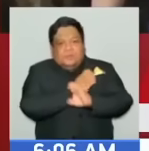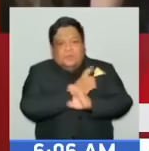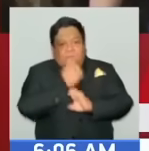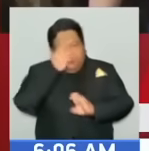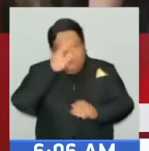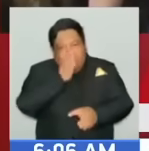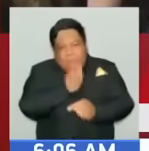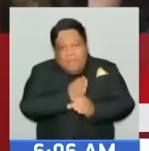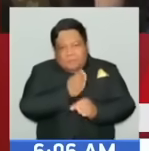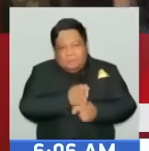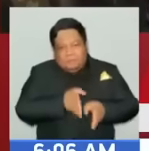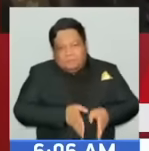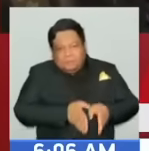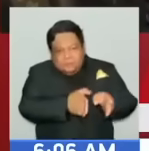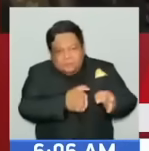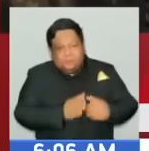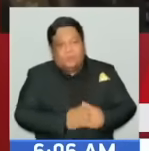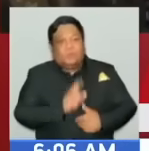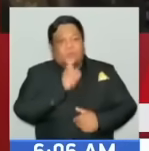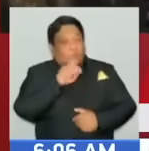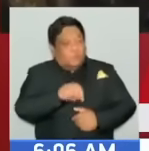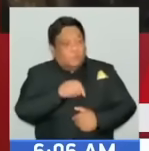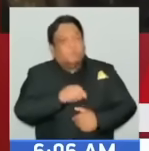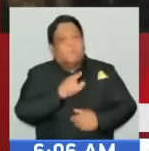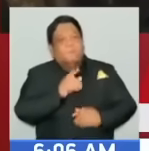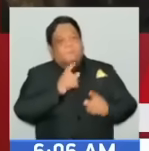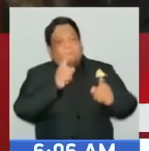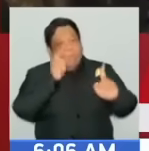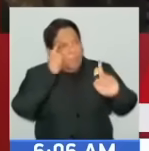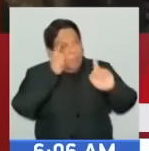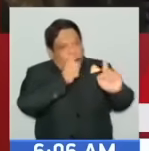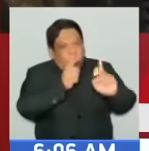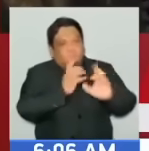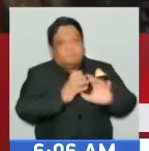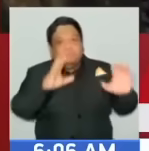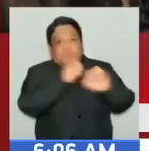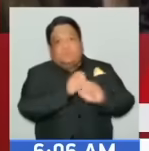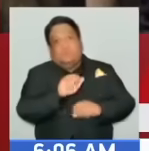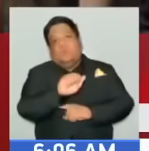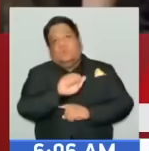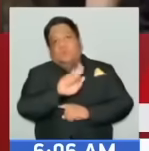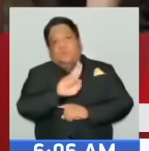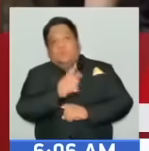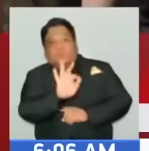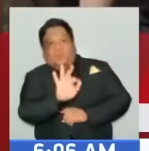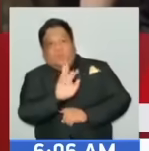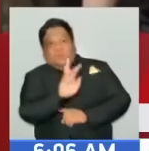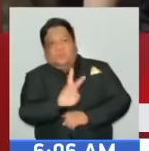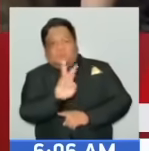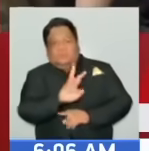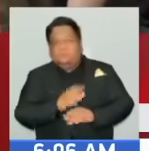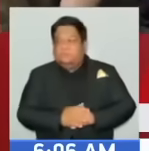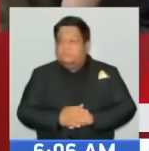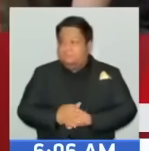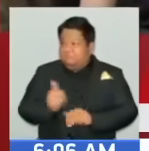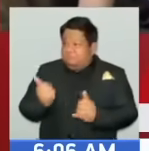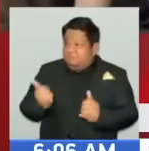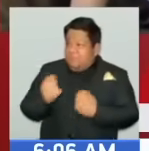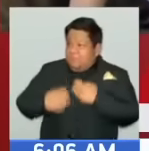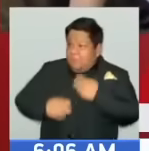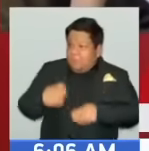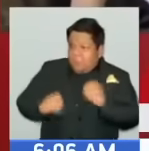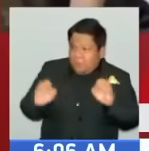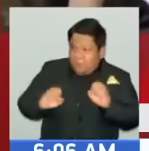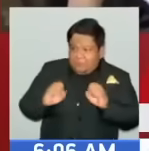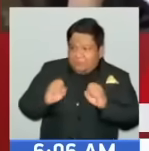Merkules. So far po, ibig sabihin wala tayong aberya, so mukhang on target naman, mukha. Oo, maganda naman yung panahon, nakisama ang